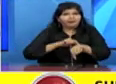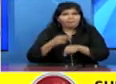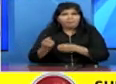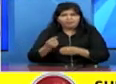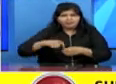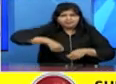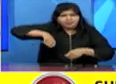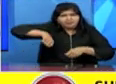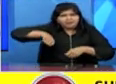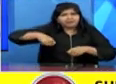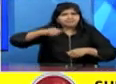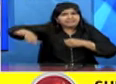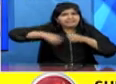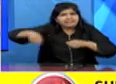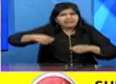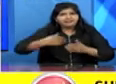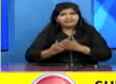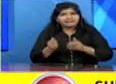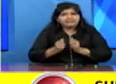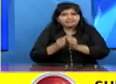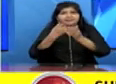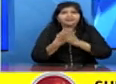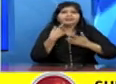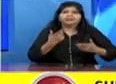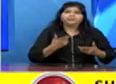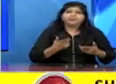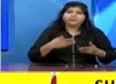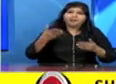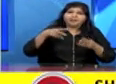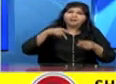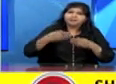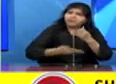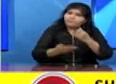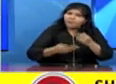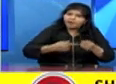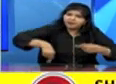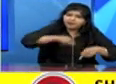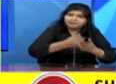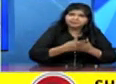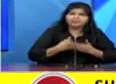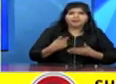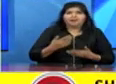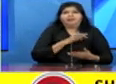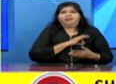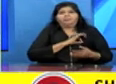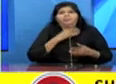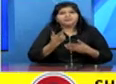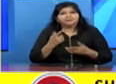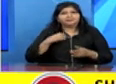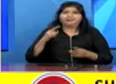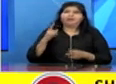है। यही नहीं, वो इसके साथ ही बागवानी का शौक भी पूरा कर रही है। वहीं रायपुर के